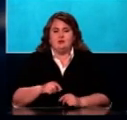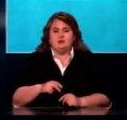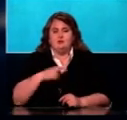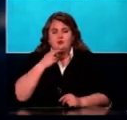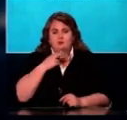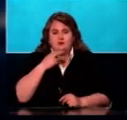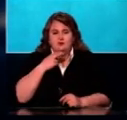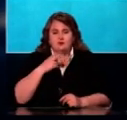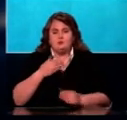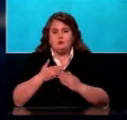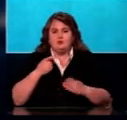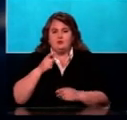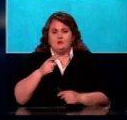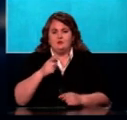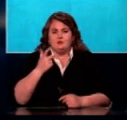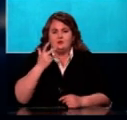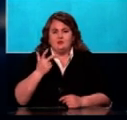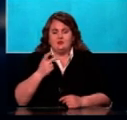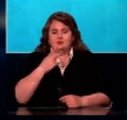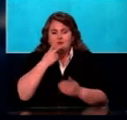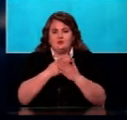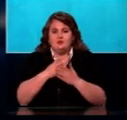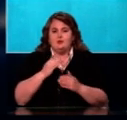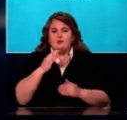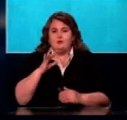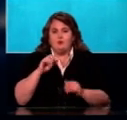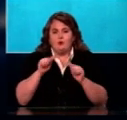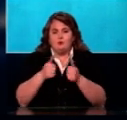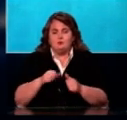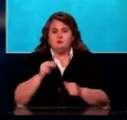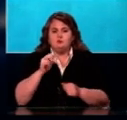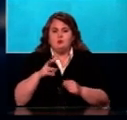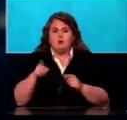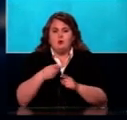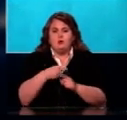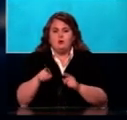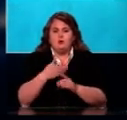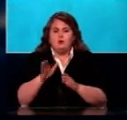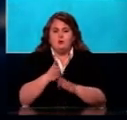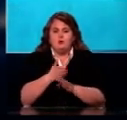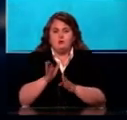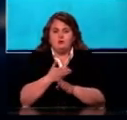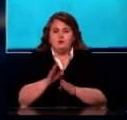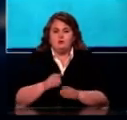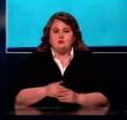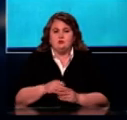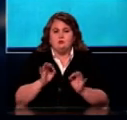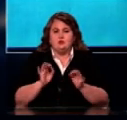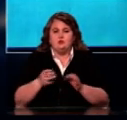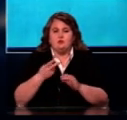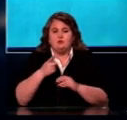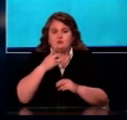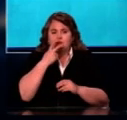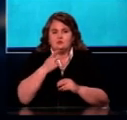обратите внимание, перед вами три вида формул. Чем они отличаются друг от друга? Правильно,